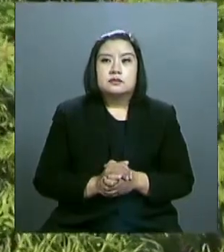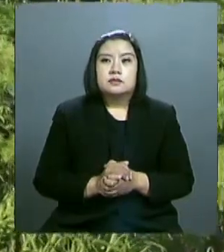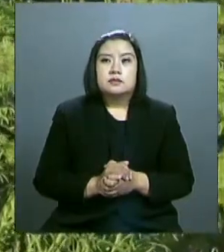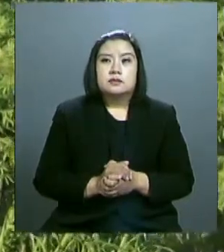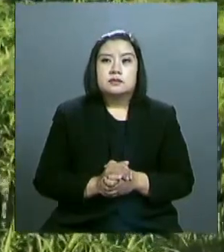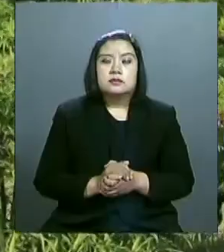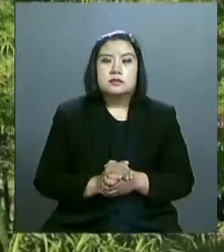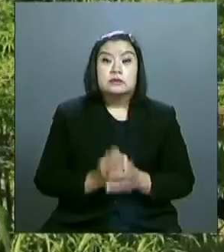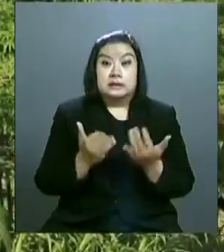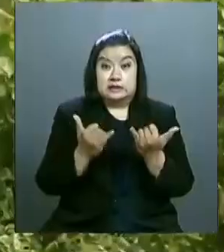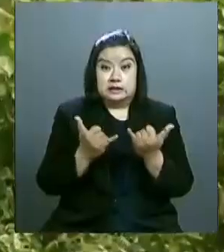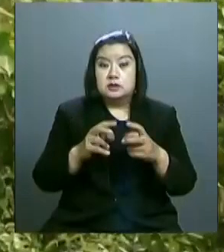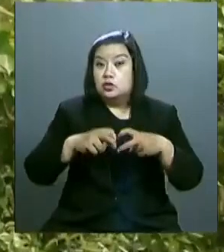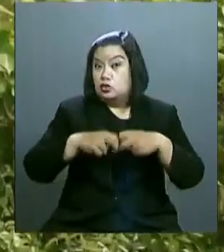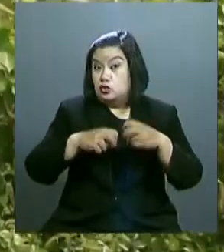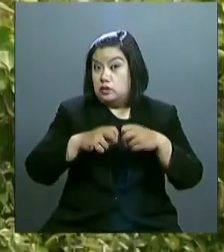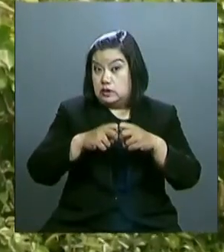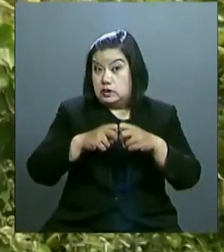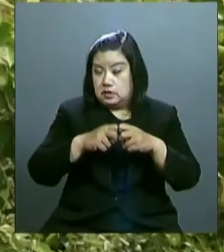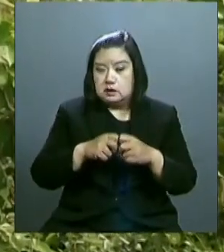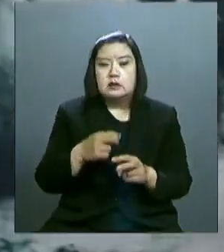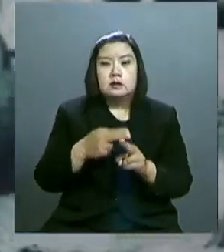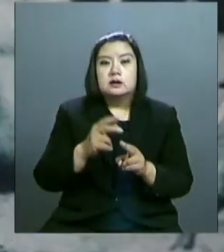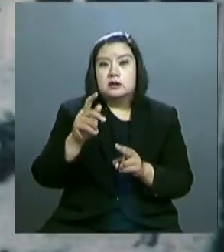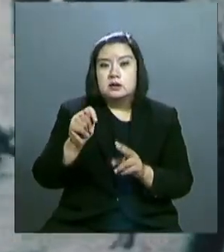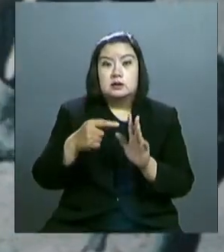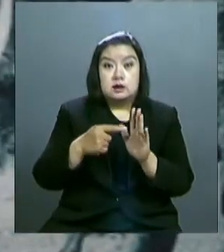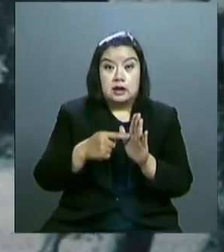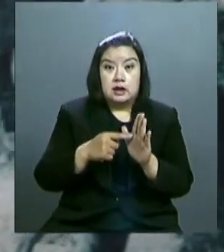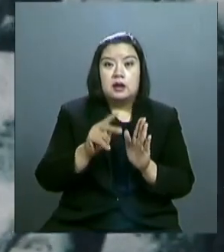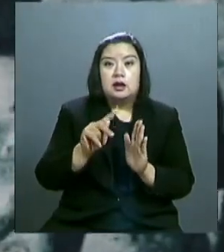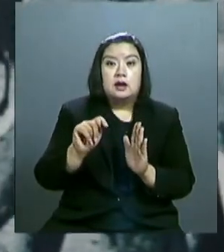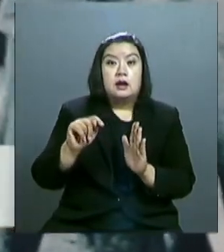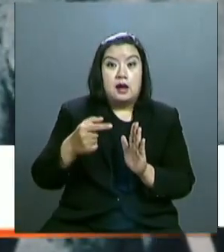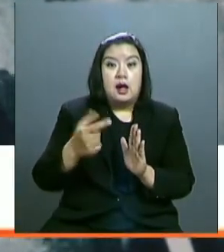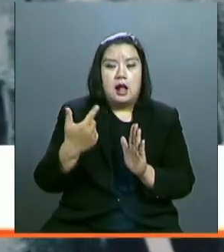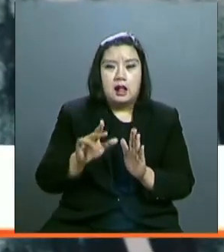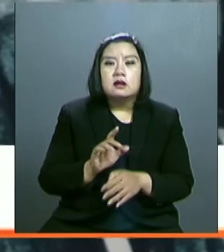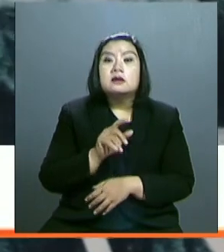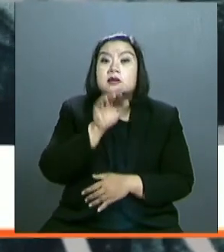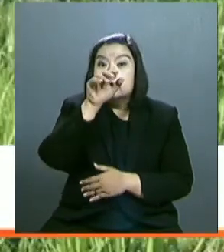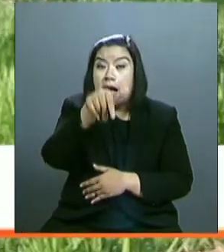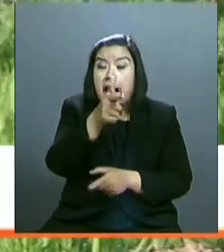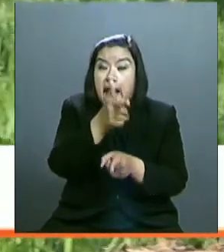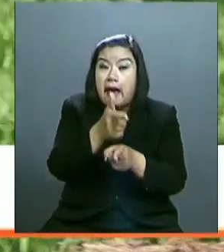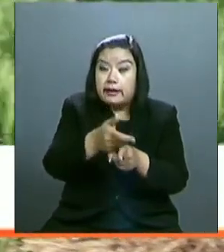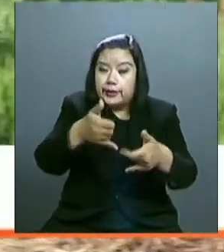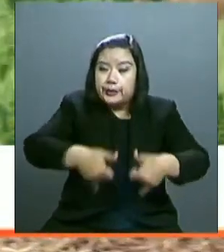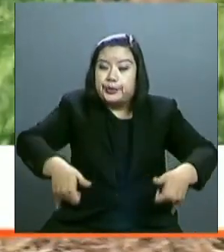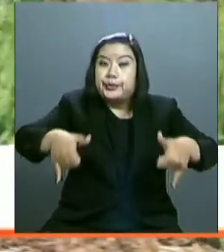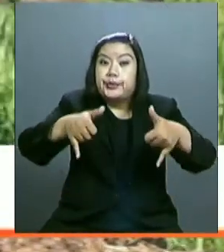กลางจังหวัดสุรินทร์เป็นหมู่บ้านของชาวกุยมีการเลี้ยงช้างสืบทอดกันมาแต่อดีตพื้นที่